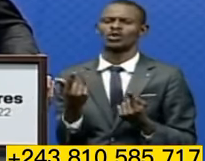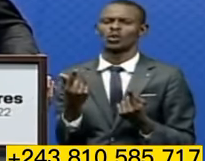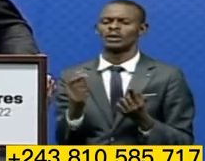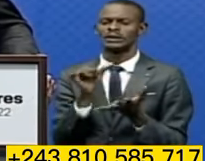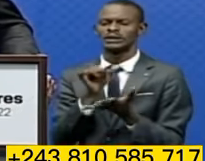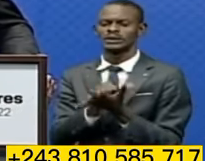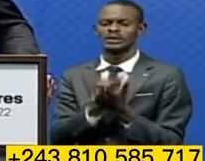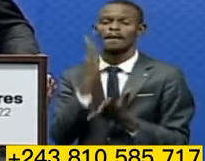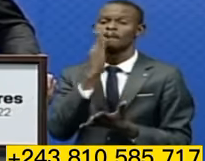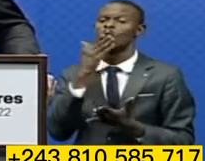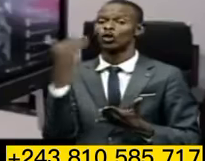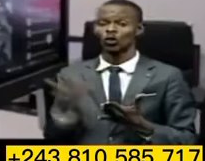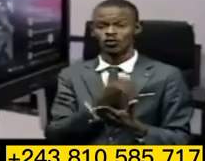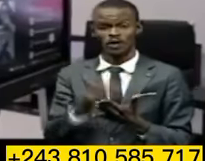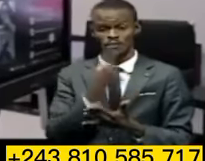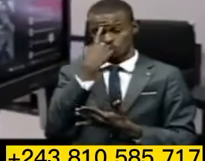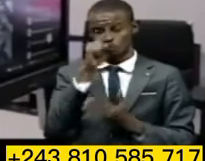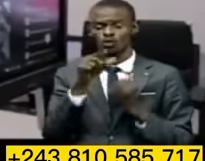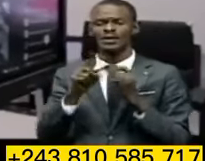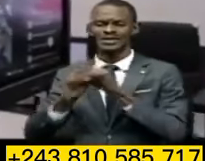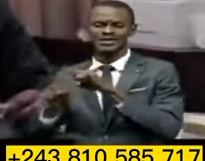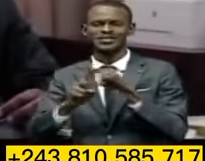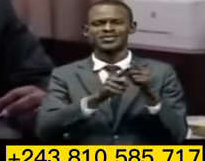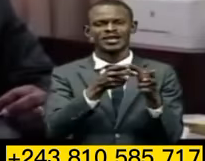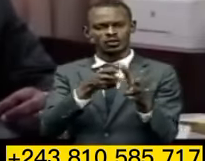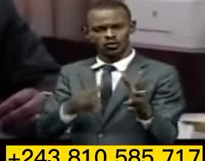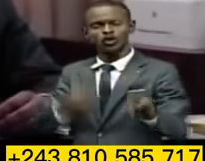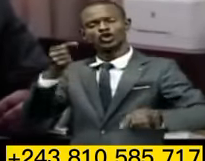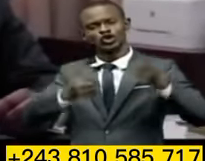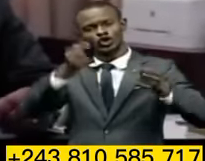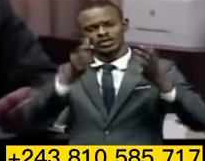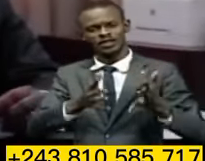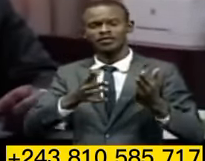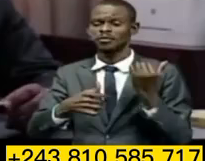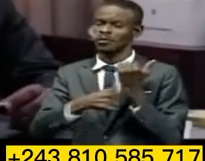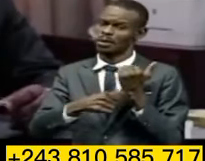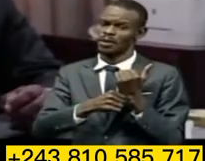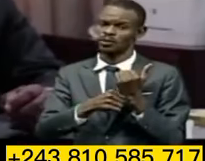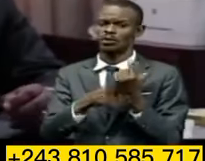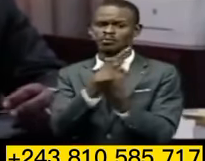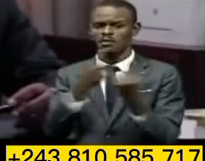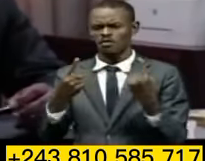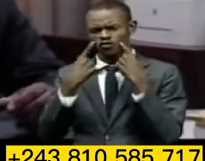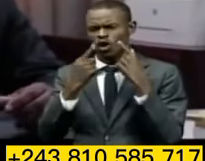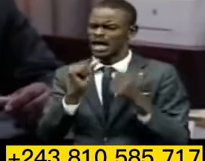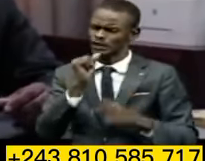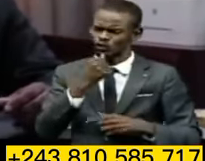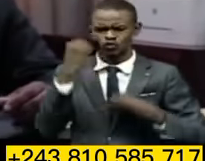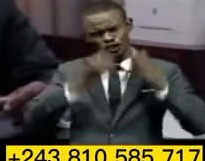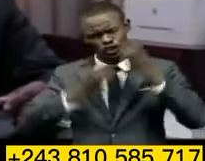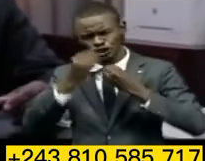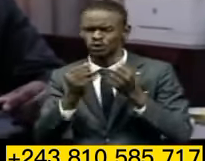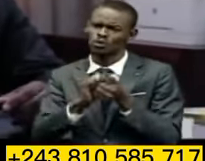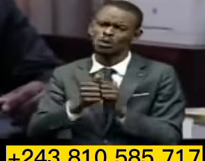pour le consommateur de Kinshasa qui était affecté par ces difficultés conjoncturelles qui viennent de trouver son dénouement. Et